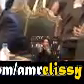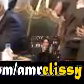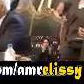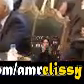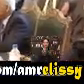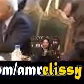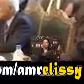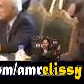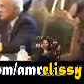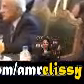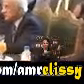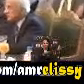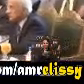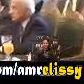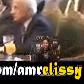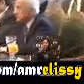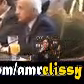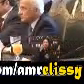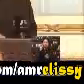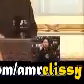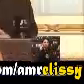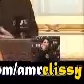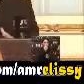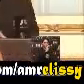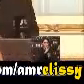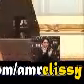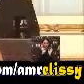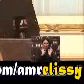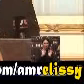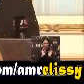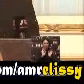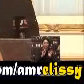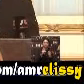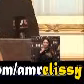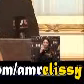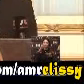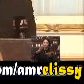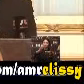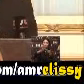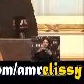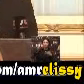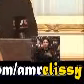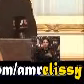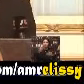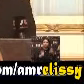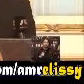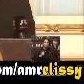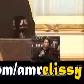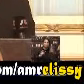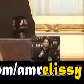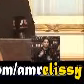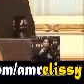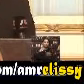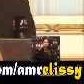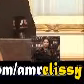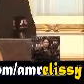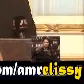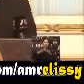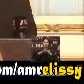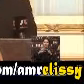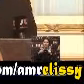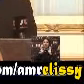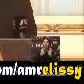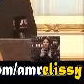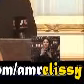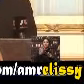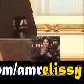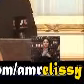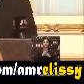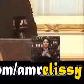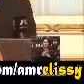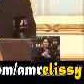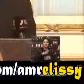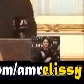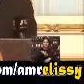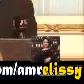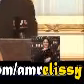للتعليم. من هذا المكان ومن هذا المنبر بدأوا حضراتكم أنك أنتوا شاركونا في هذه المبادرة، المبادرة اللي